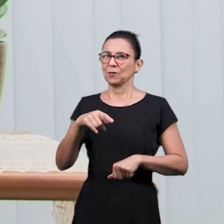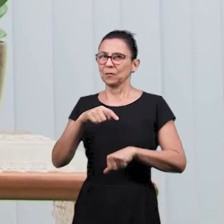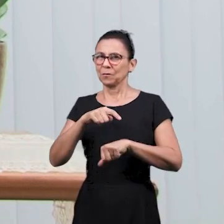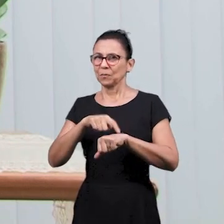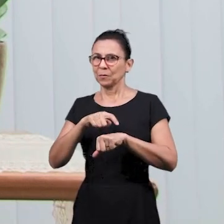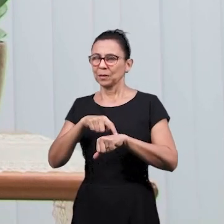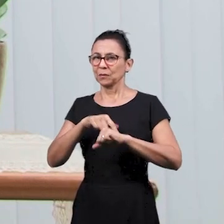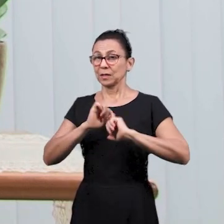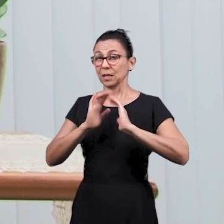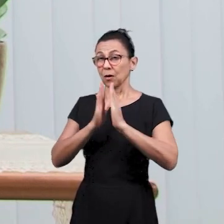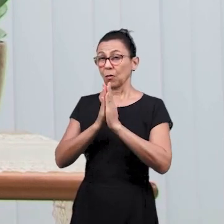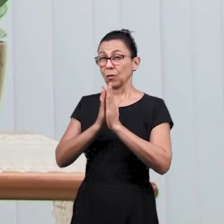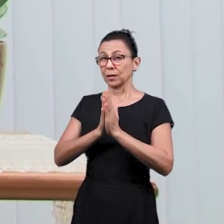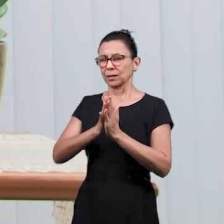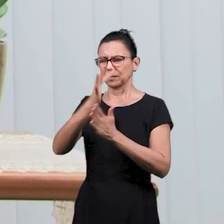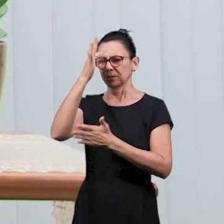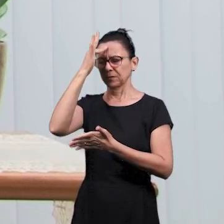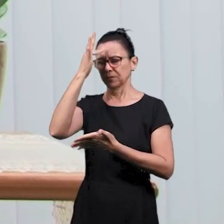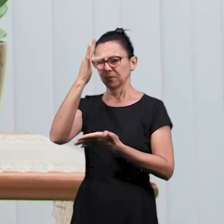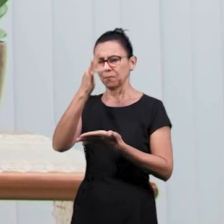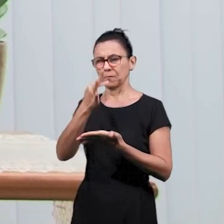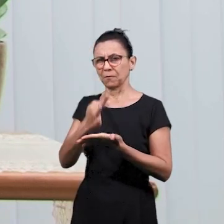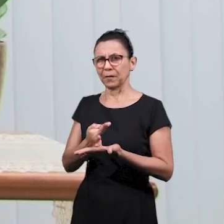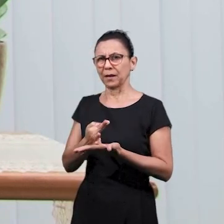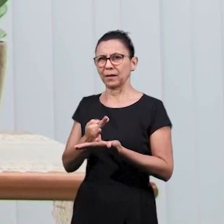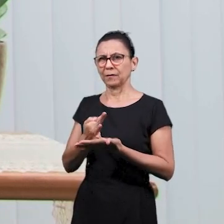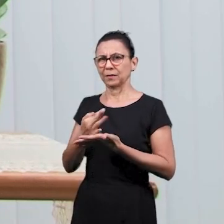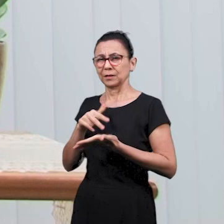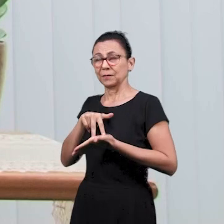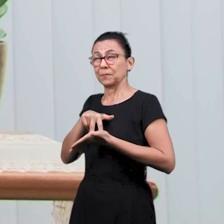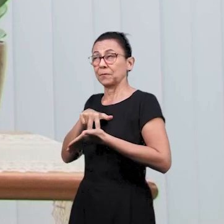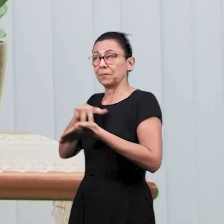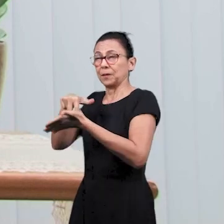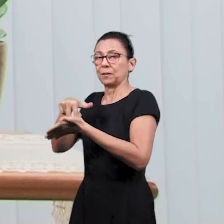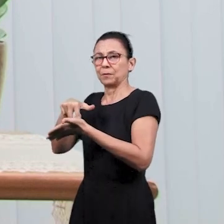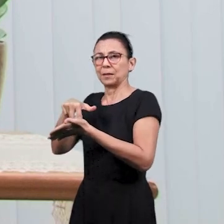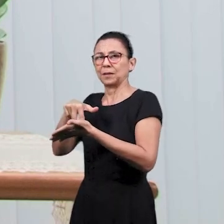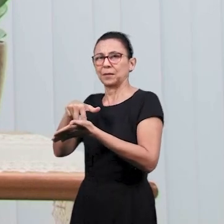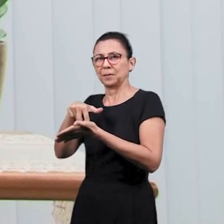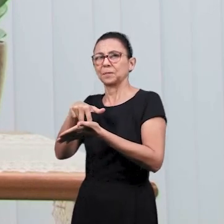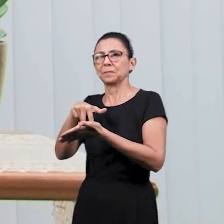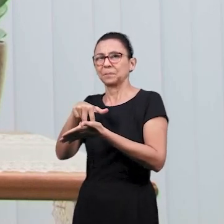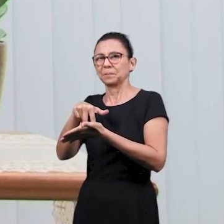Молитва с верой, она укрепляет.